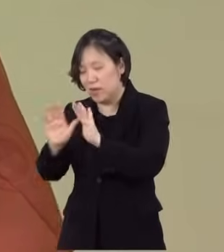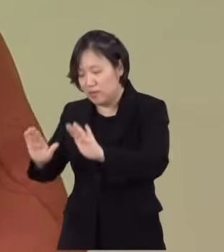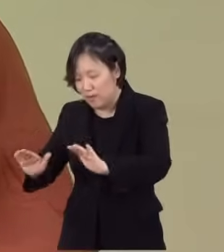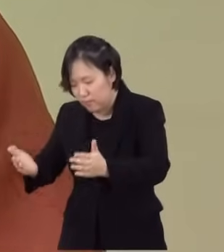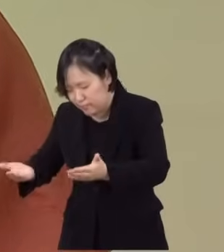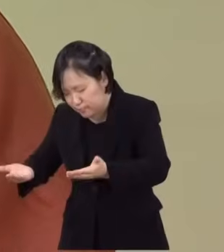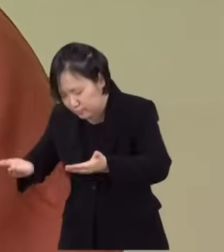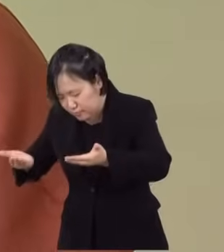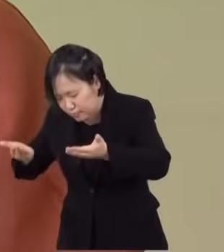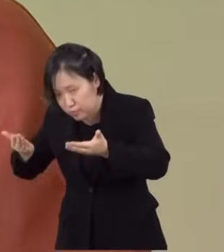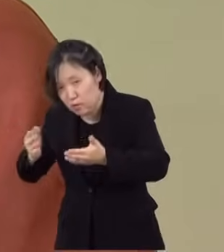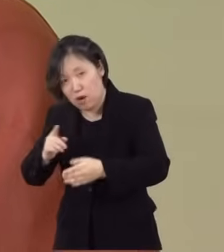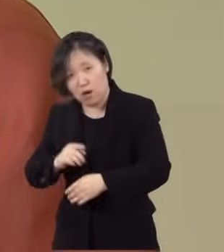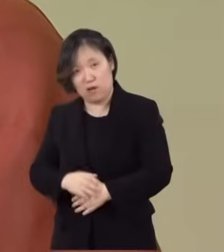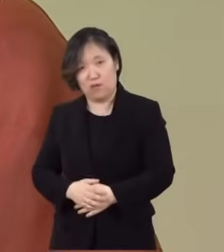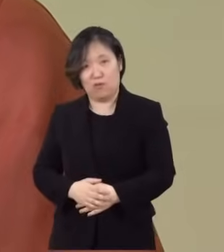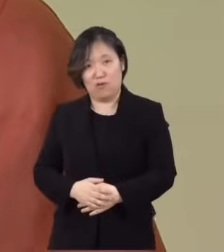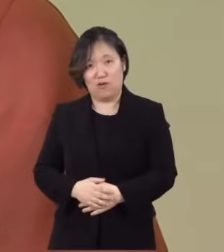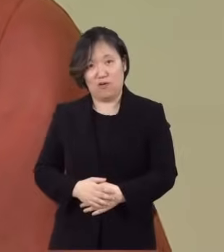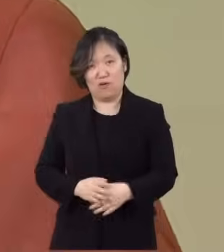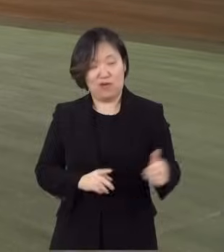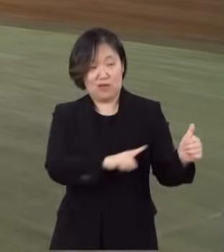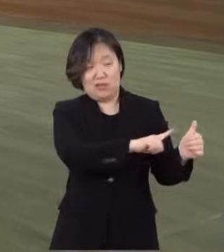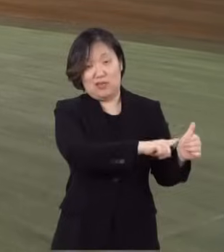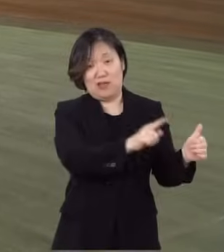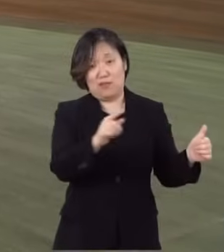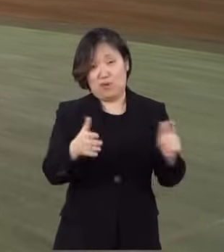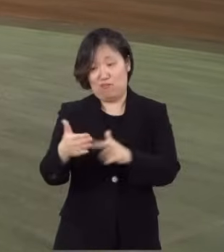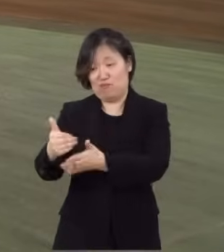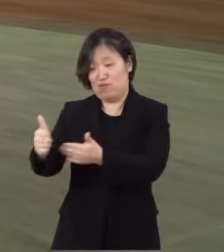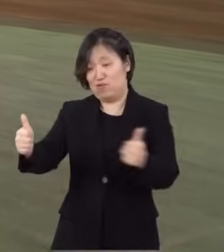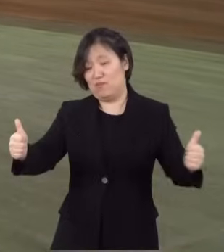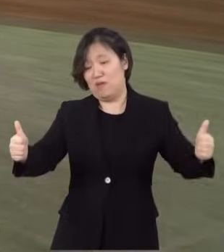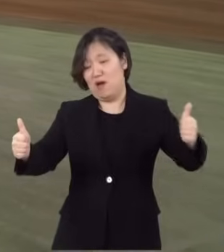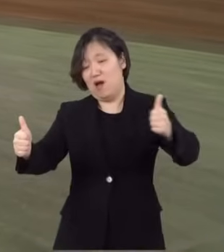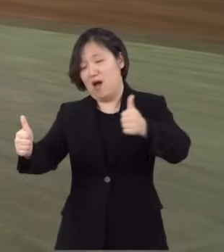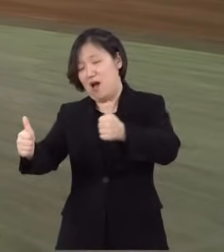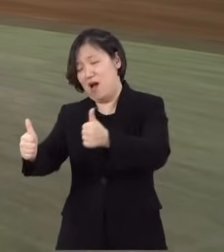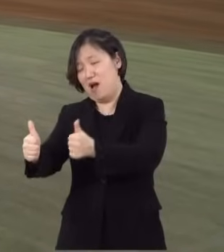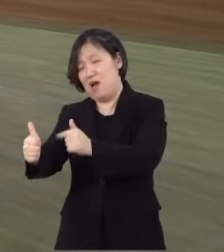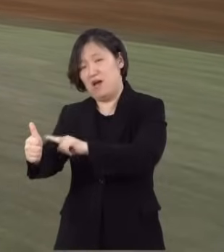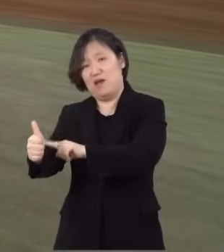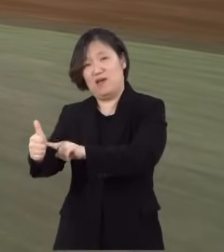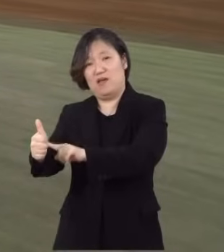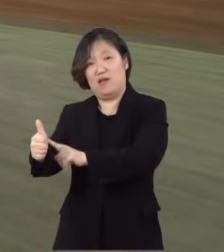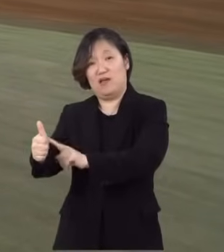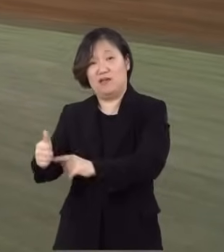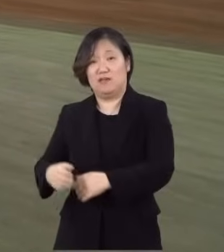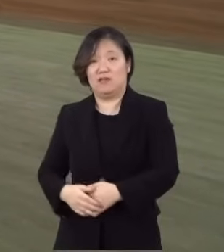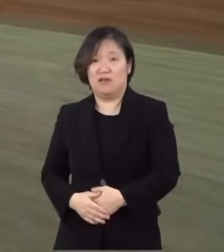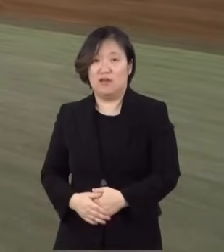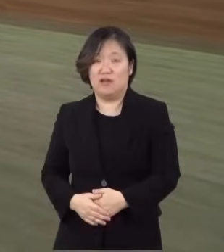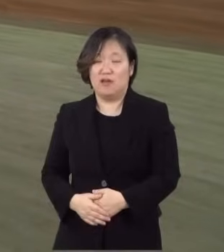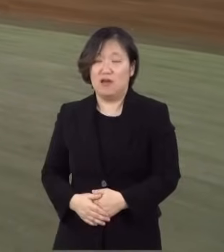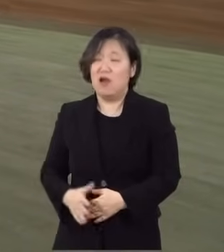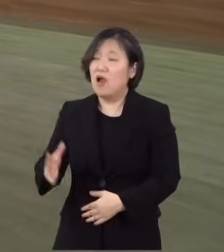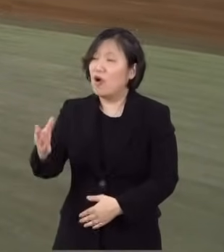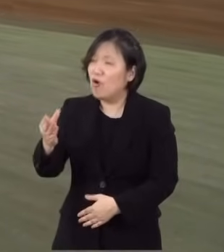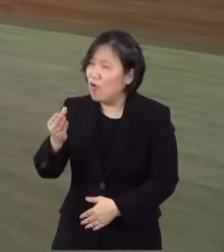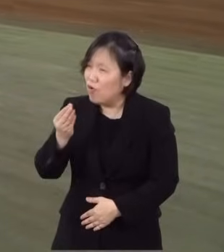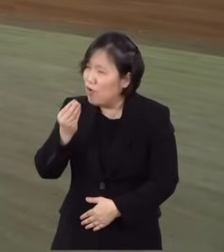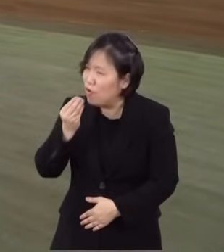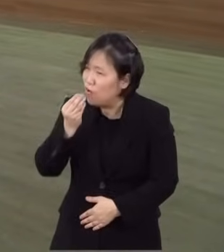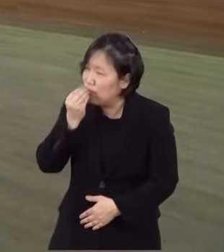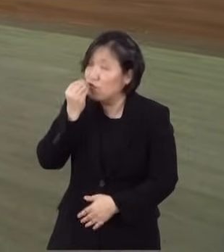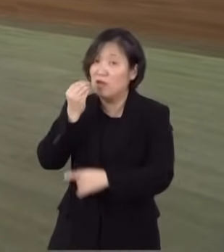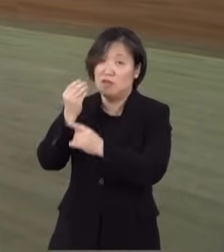정중하게 예배를 올린 뒤에이 뱃사공이 부처님께 청을 올립니다